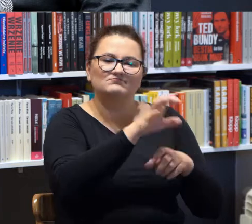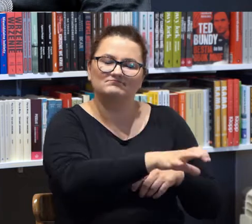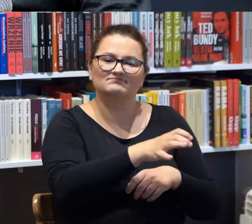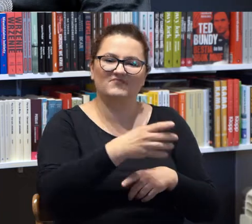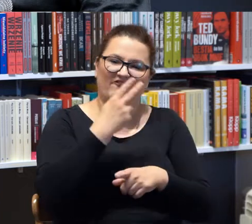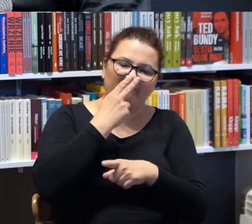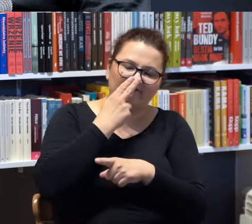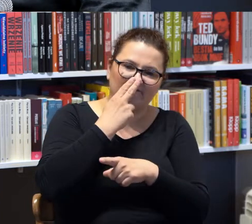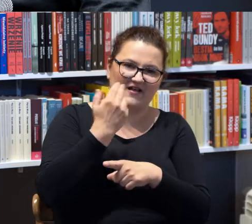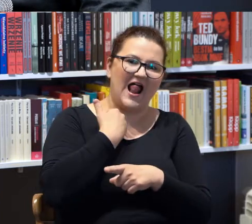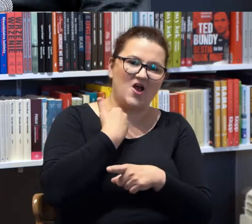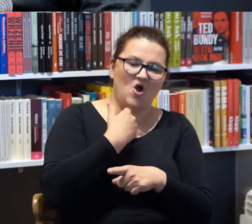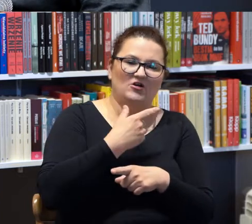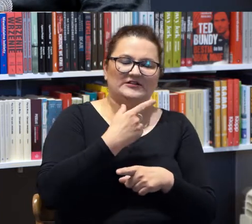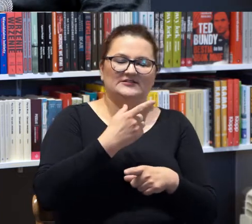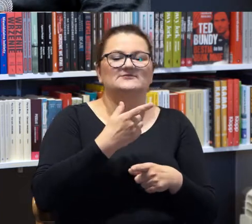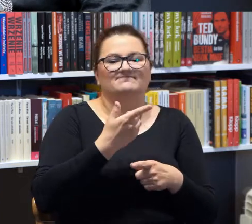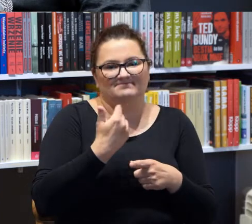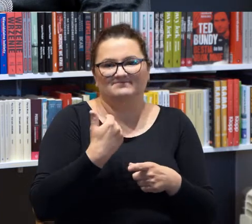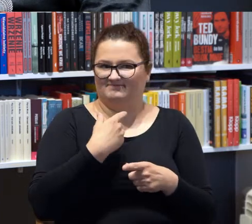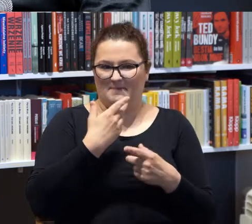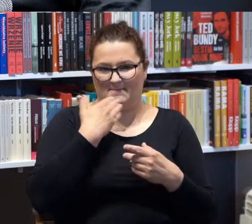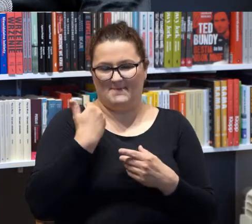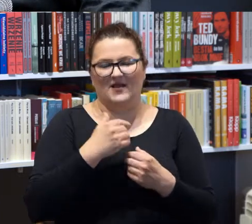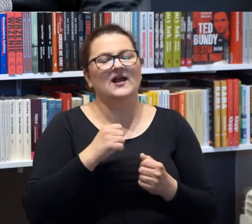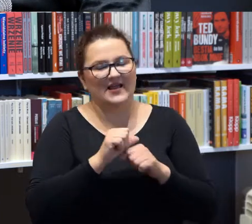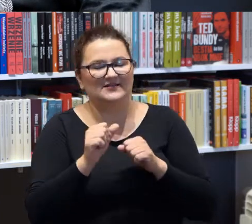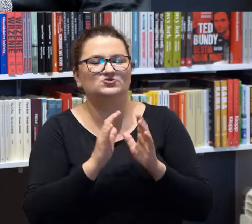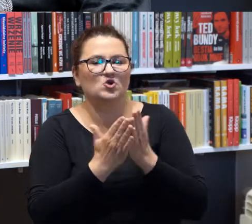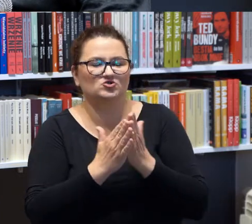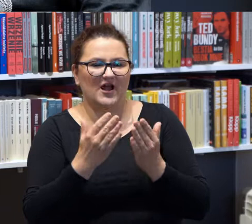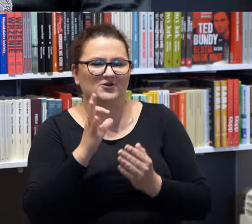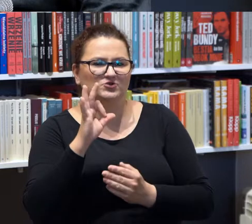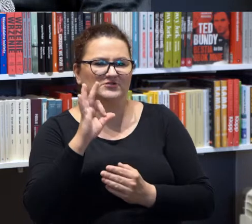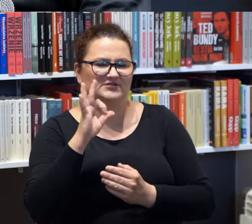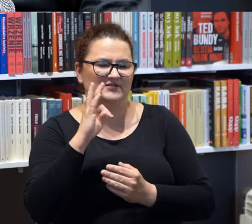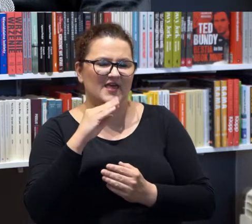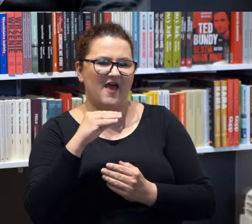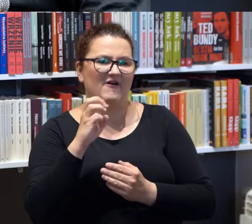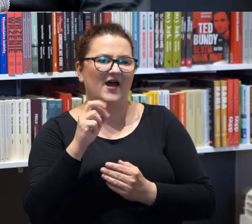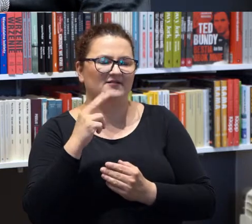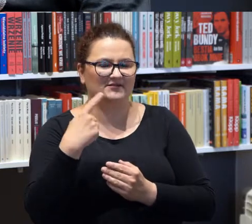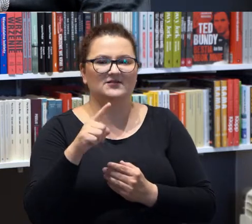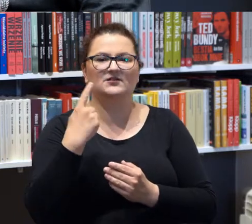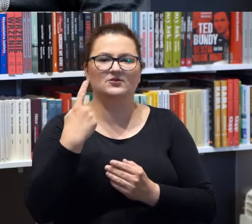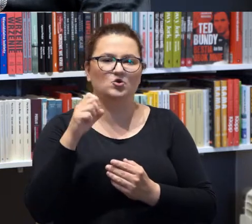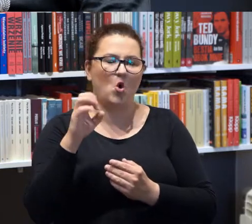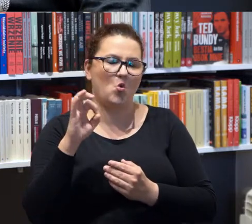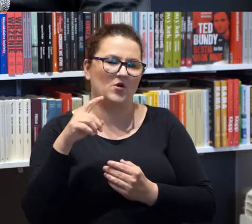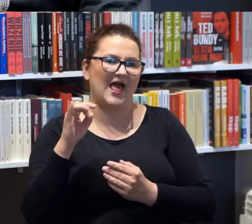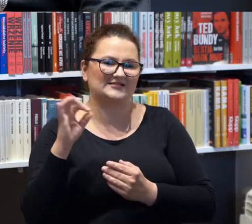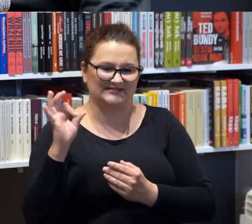Teraz wychodzą książki. No jest książka Stuarta Douglasa, świetna, którą zresztą zdążyłam przeczytać przed naszym